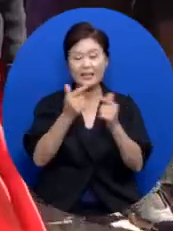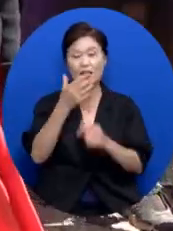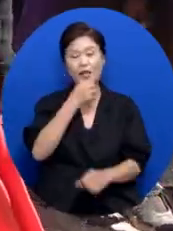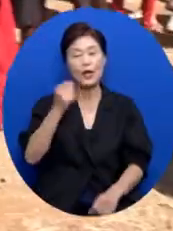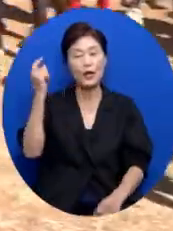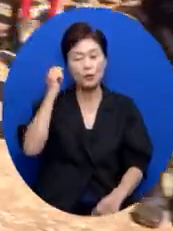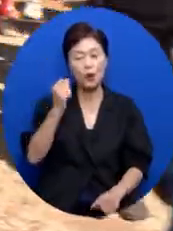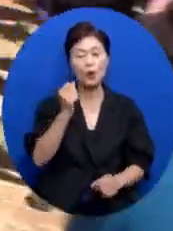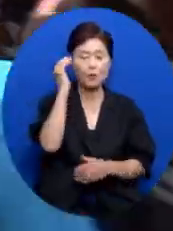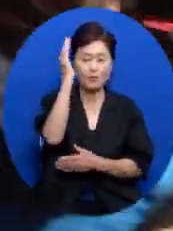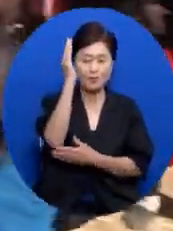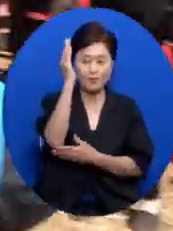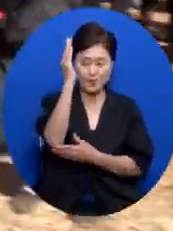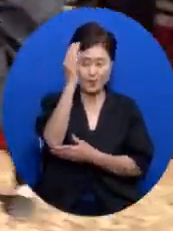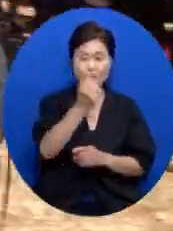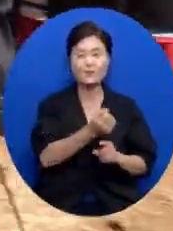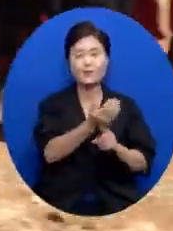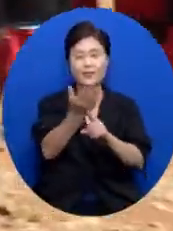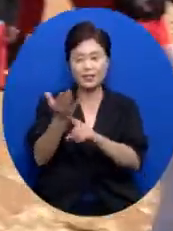전하고